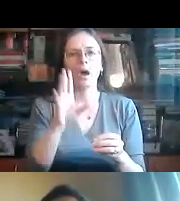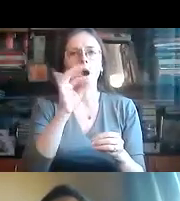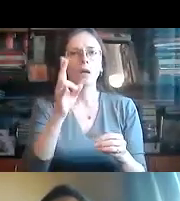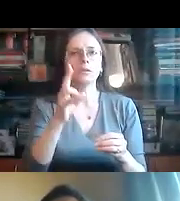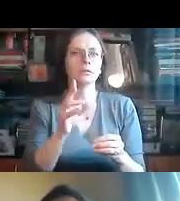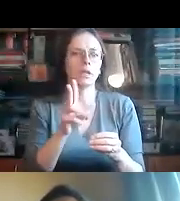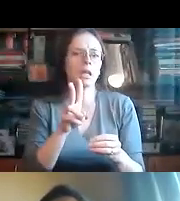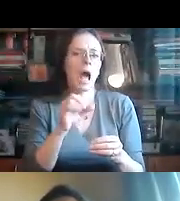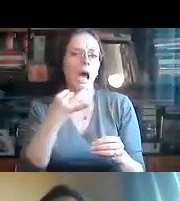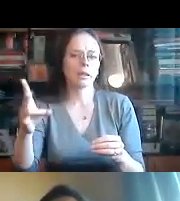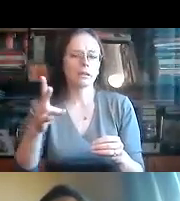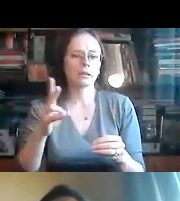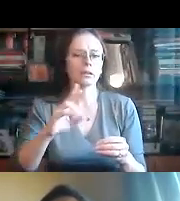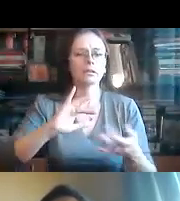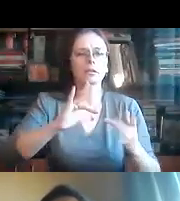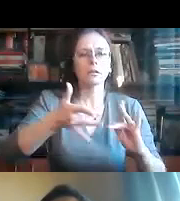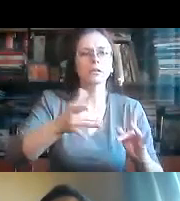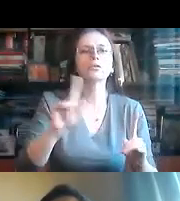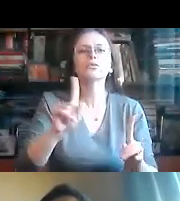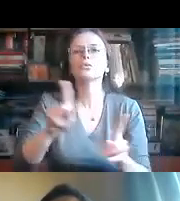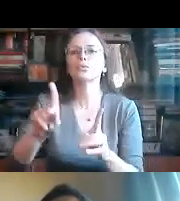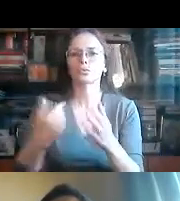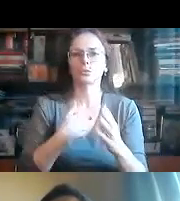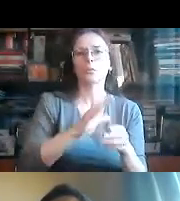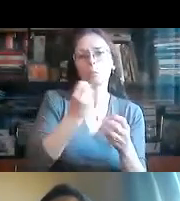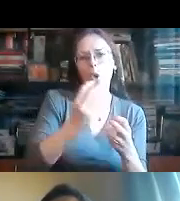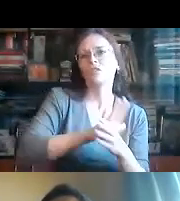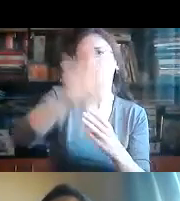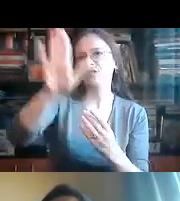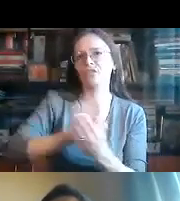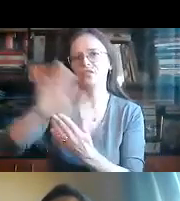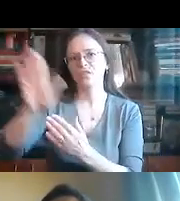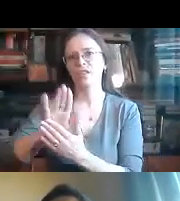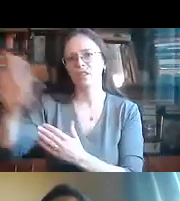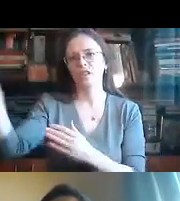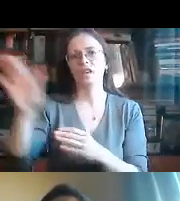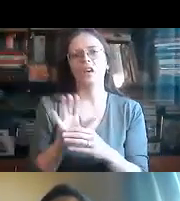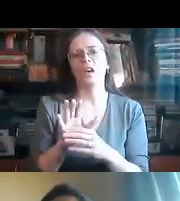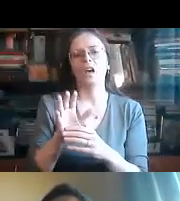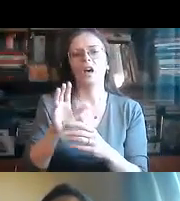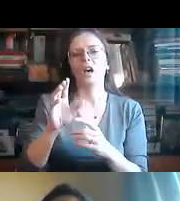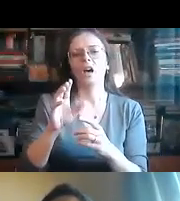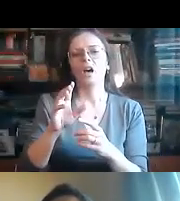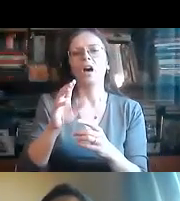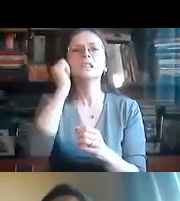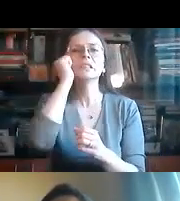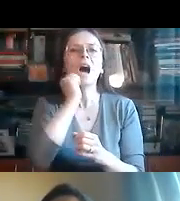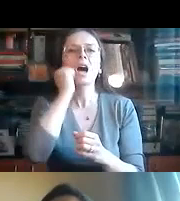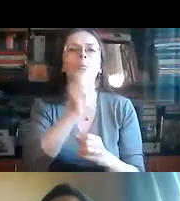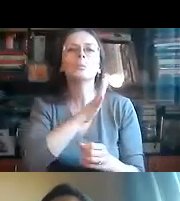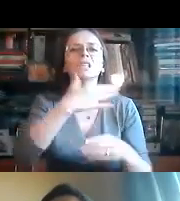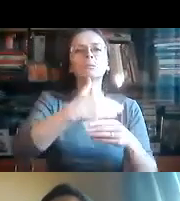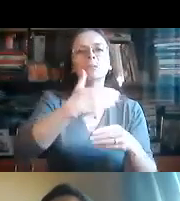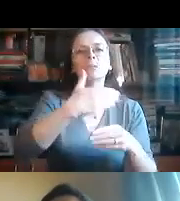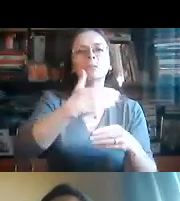что выкладываем сейчас, пока они есть, старые спектакли. Да, то, о чем говорил Андрей Москвин,